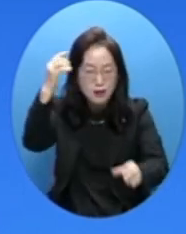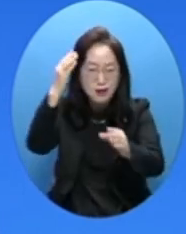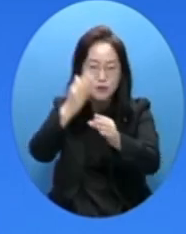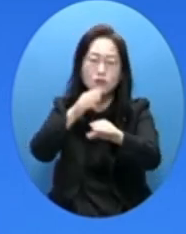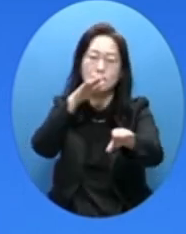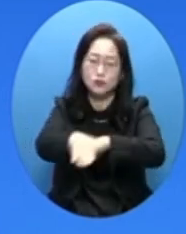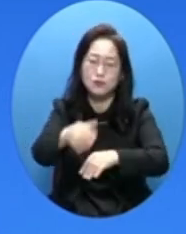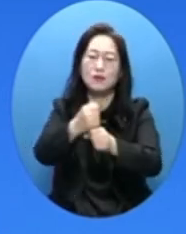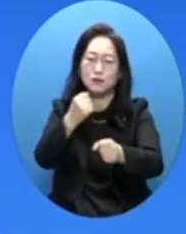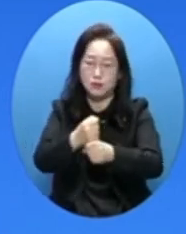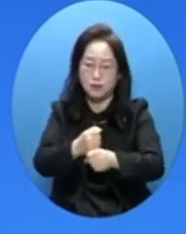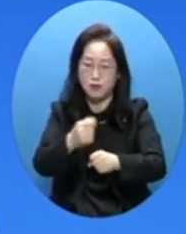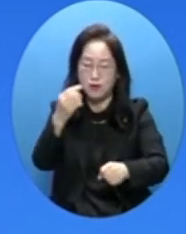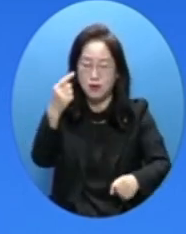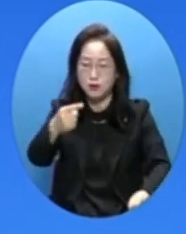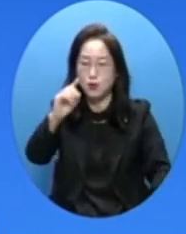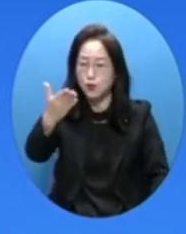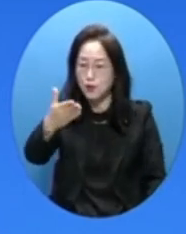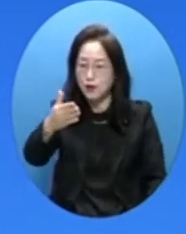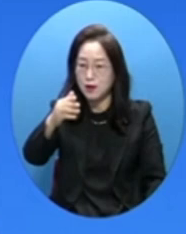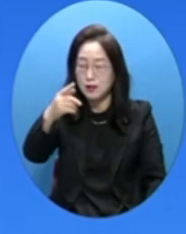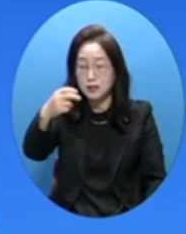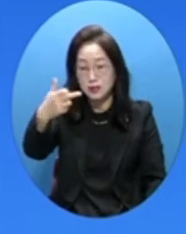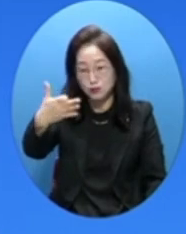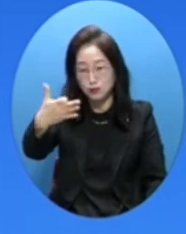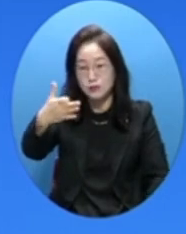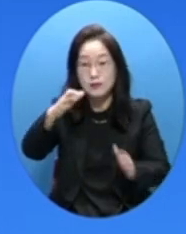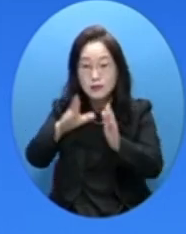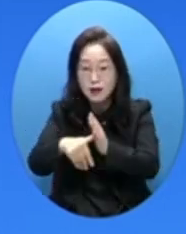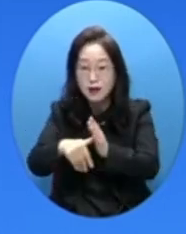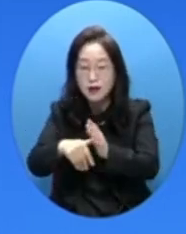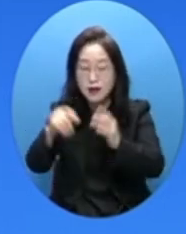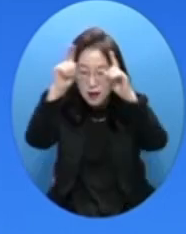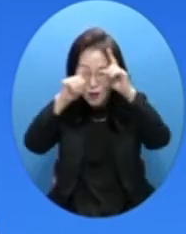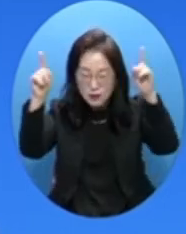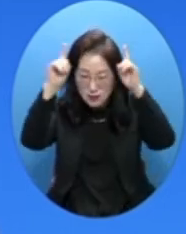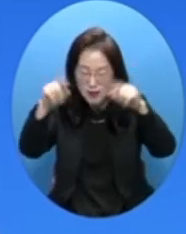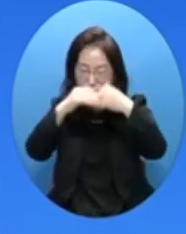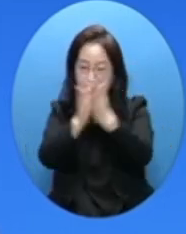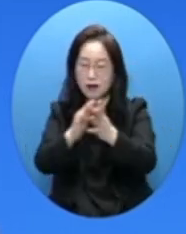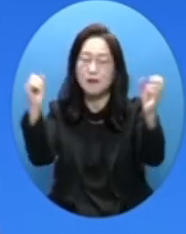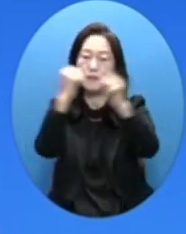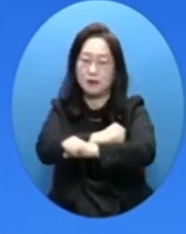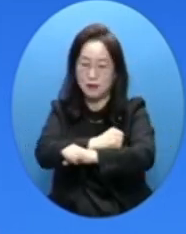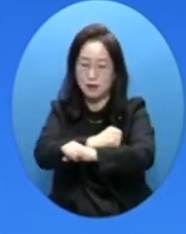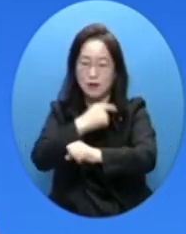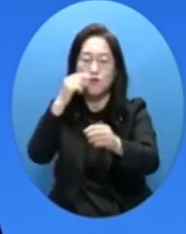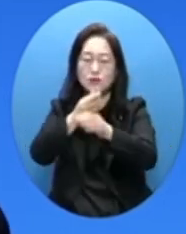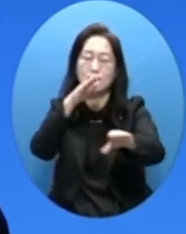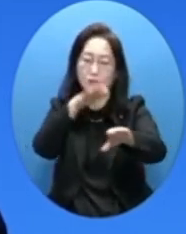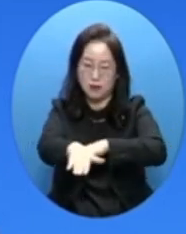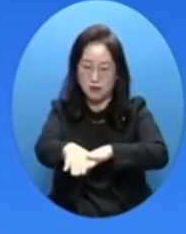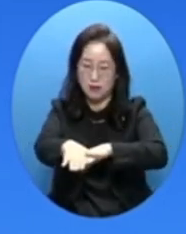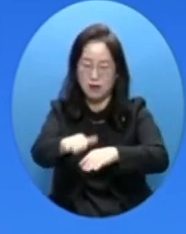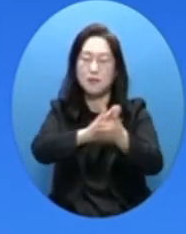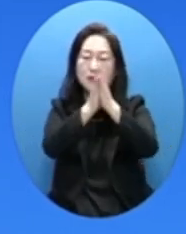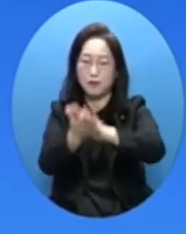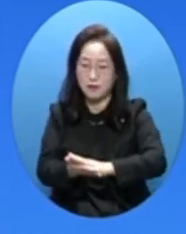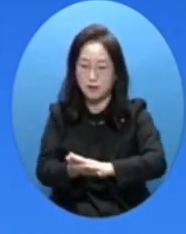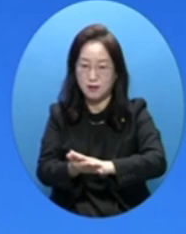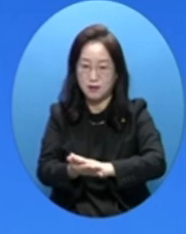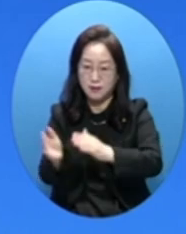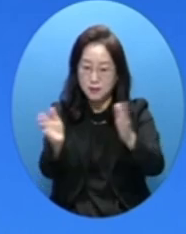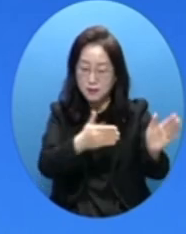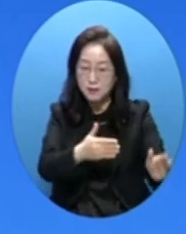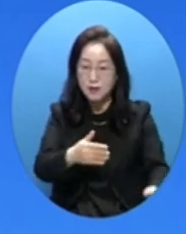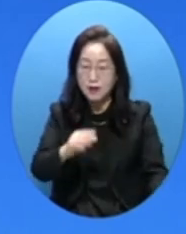1917년 볼셰비키 혁명으로 러시아를 무너뜨렸습니다. 소련이 공산화되었습니다. 그러나 성령 충만해서